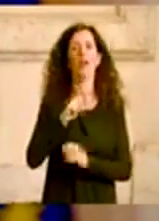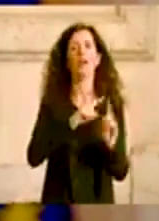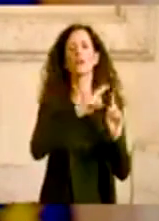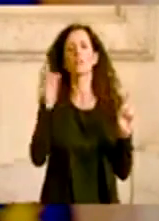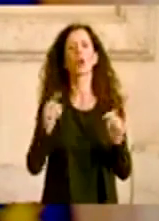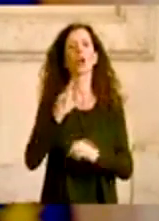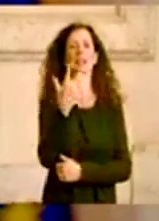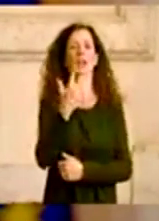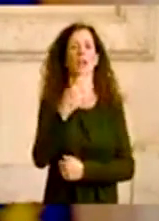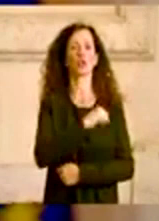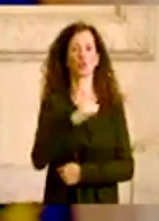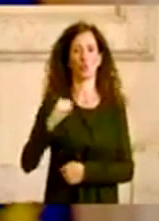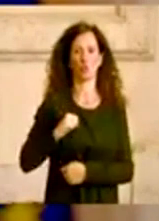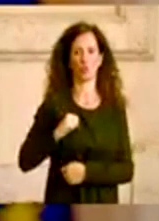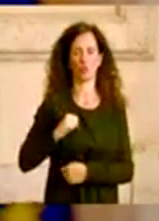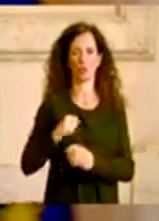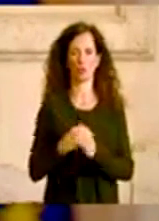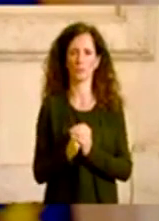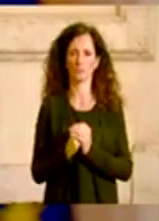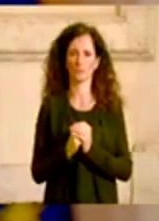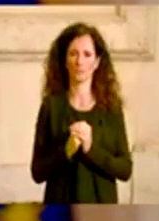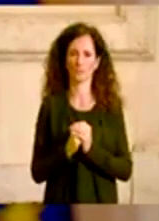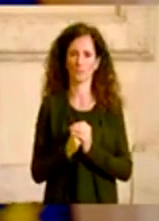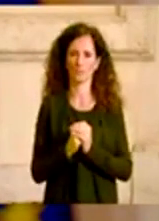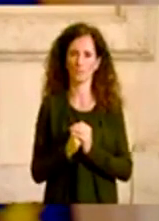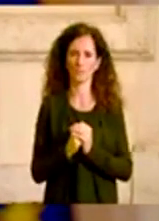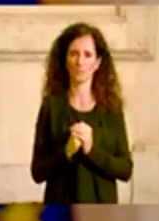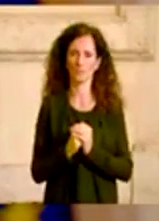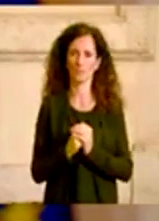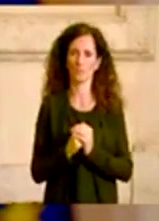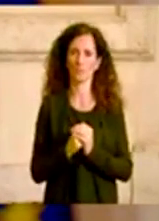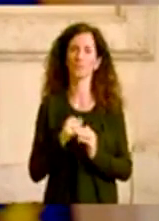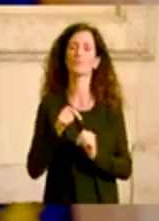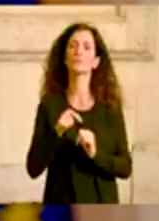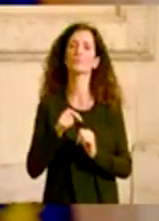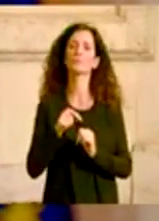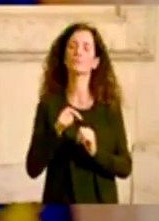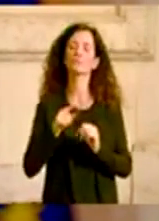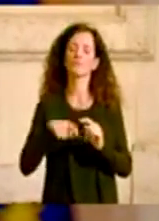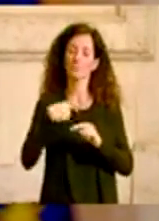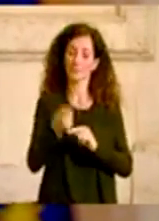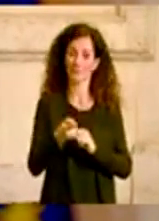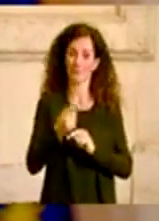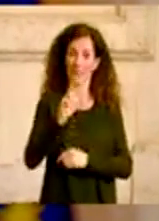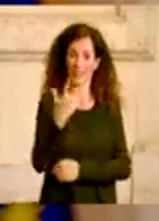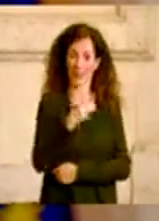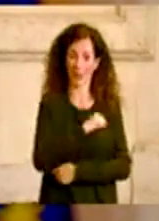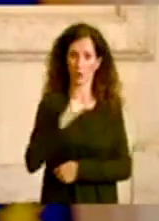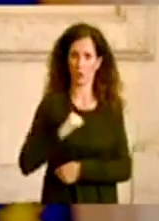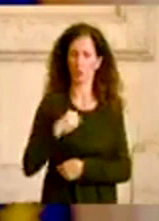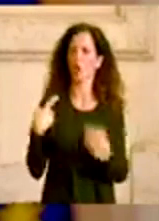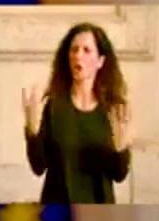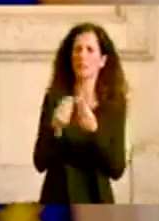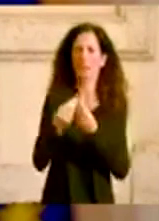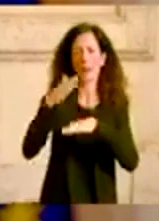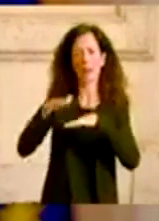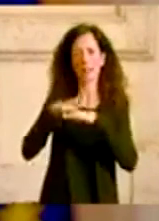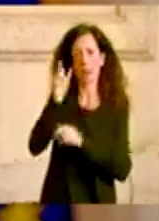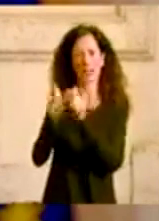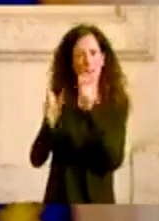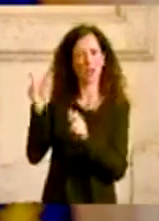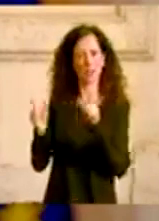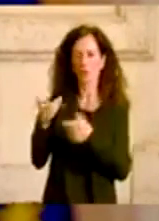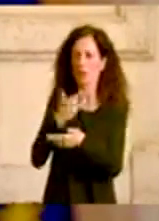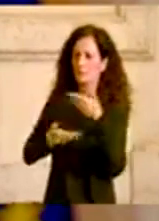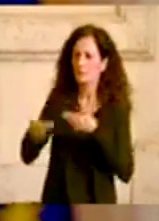giugno in prossimità di questa scadenza valuteremo insieme col conforto dei nostri esperti se i